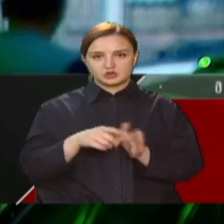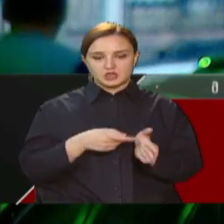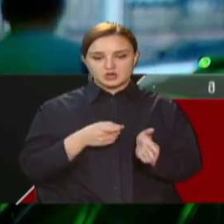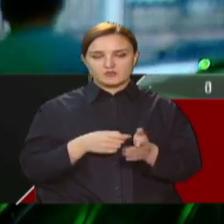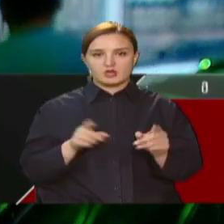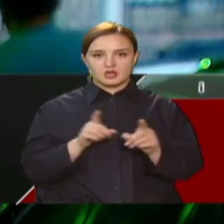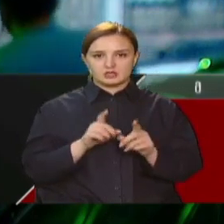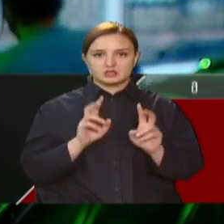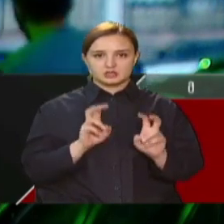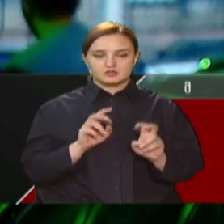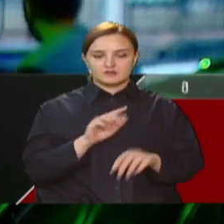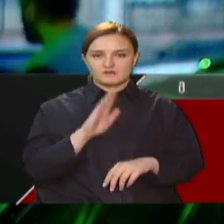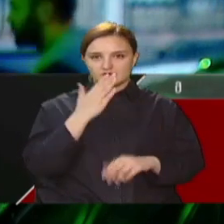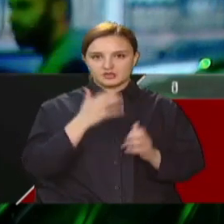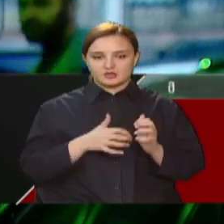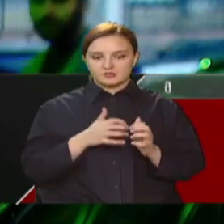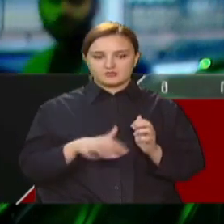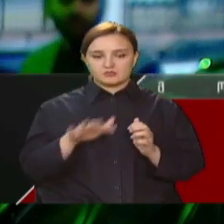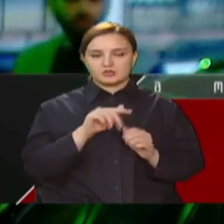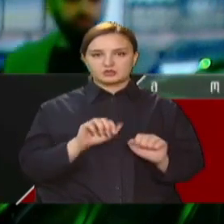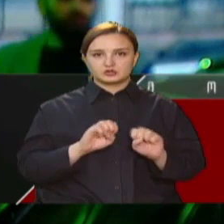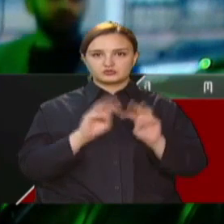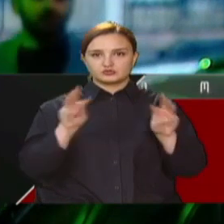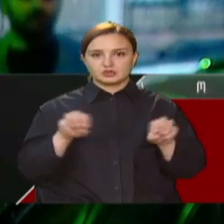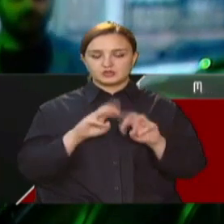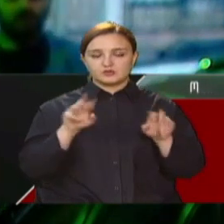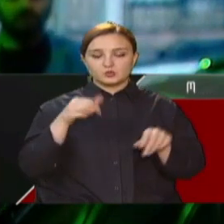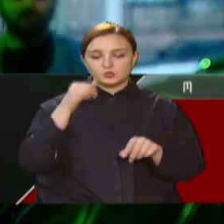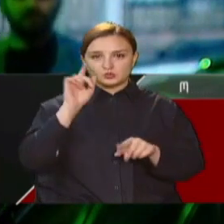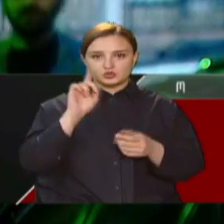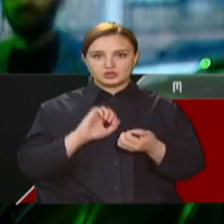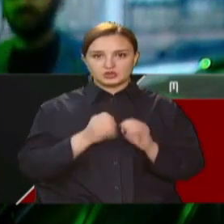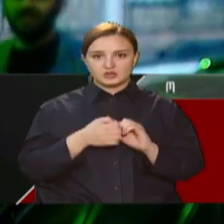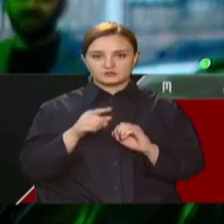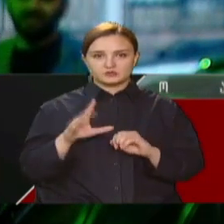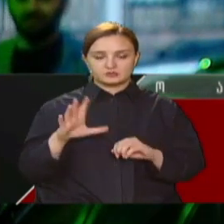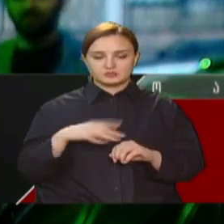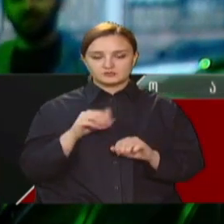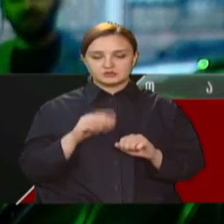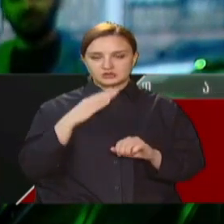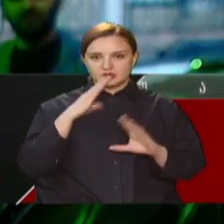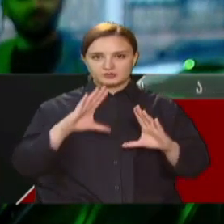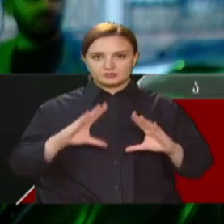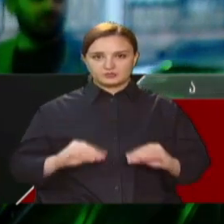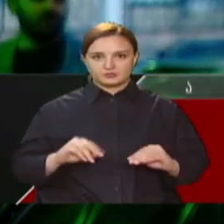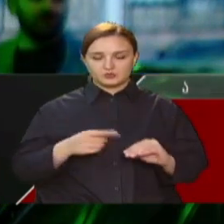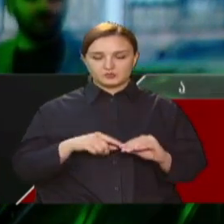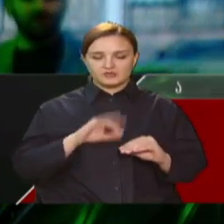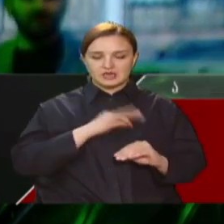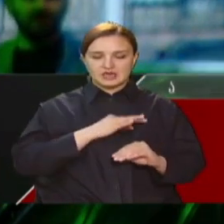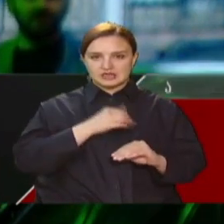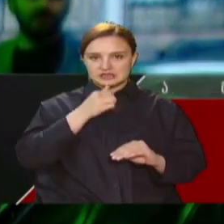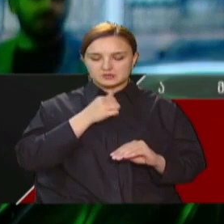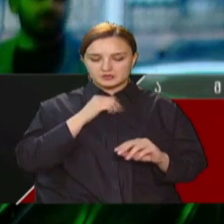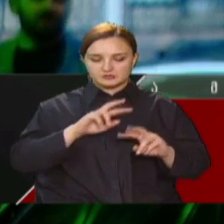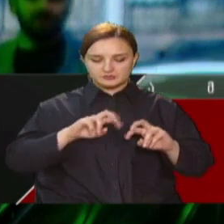გამოკითხვებს, ასევე უშუალოდ ვაკის პარკში იმ შადრევანთან. გუშინვე თქვენ გახსოვთ, რომ წყლისგან დაცალ მოხდა ამ შადრევნის, რათა ექსპერტ კრიმინალისტებს უფრო